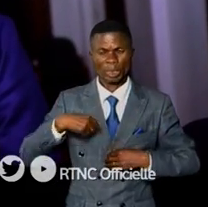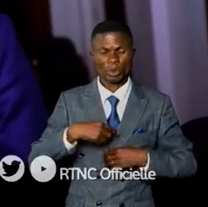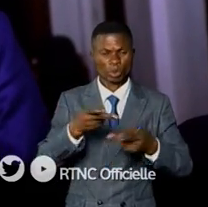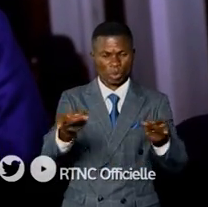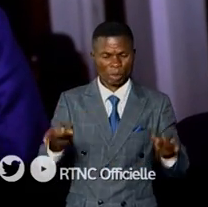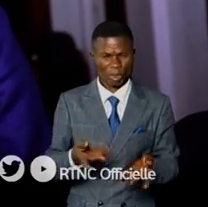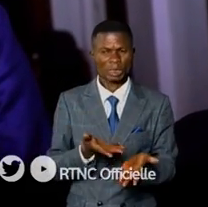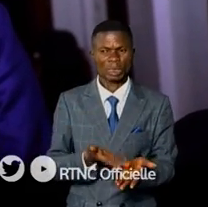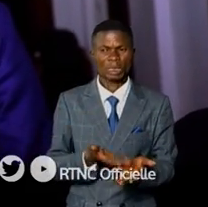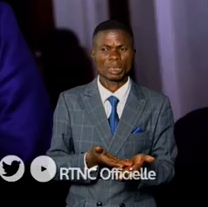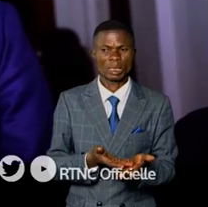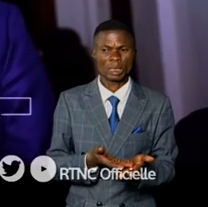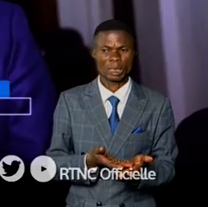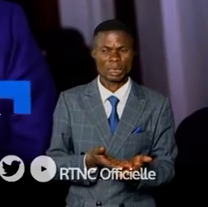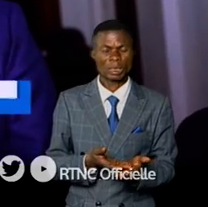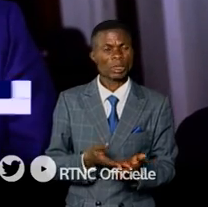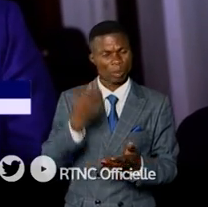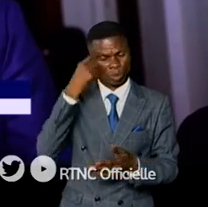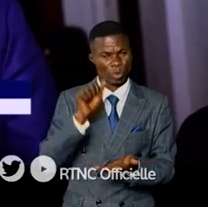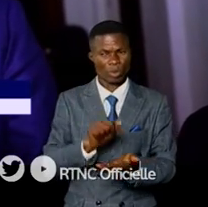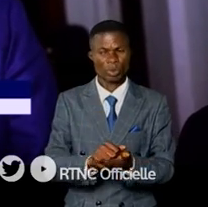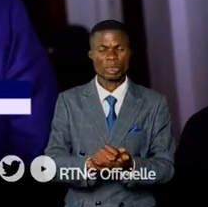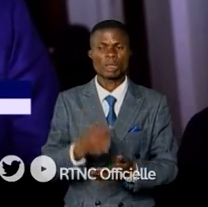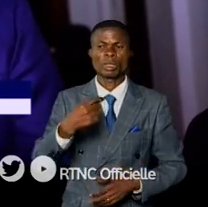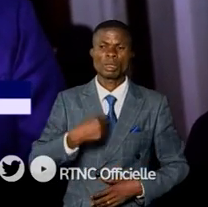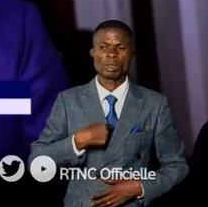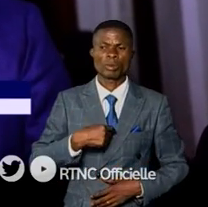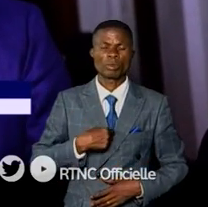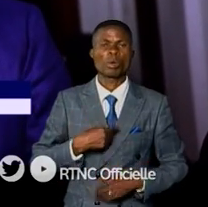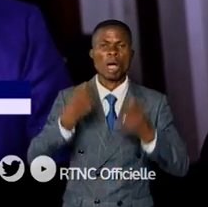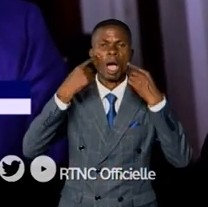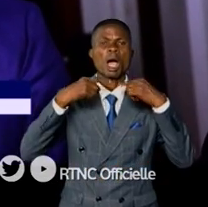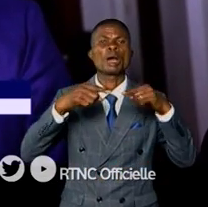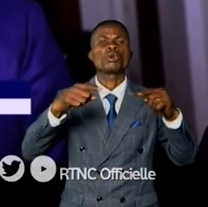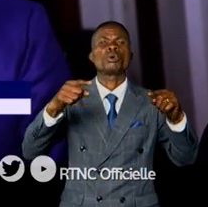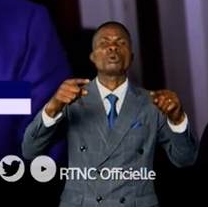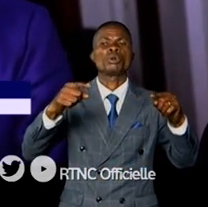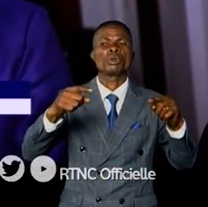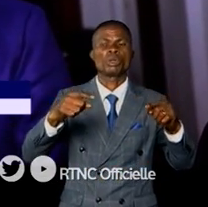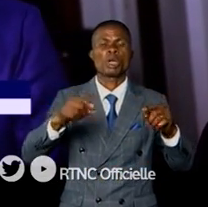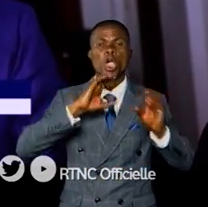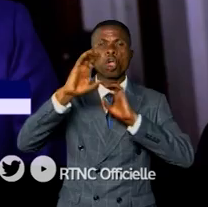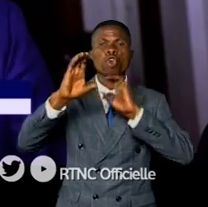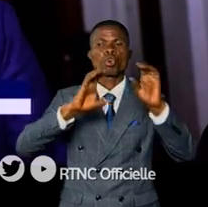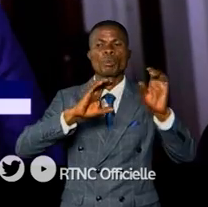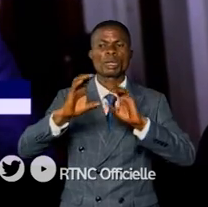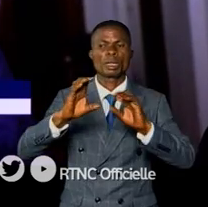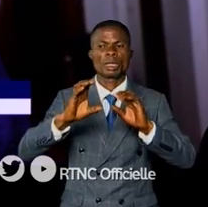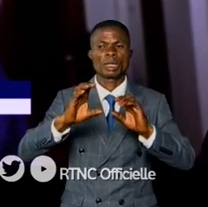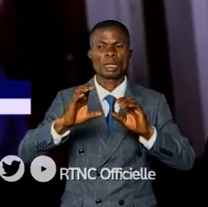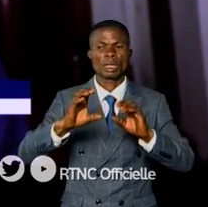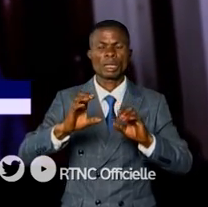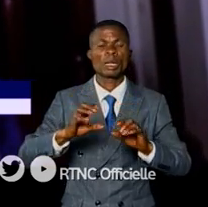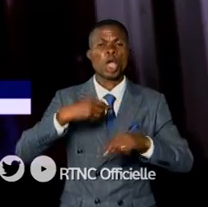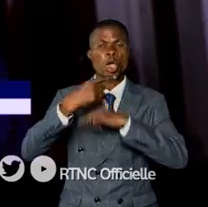Lumatra. Et par la même occasion, je lance notre communiqué. Ce qui s'est confirmé